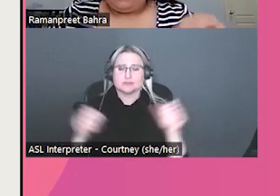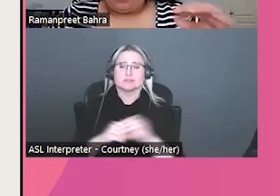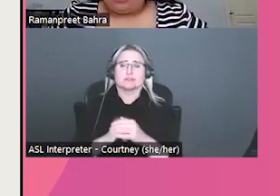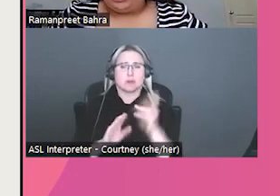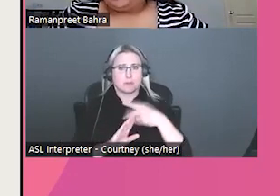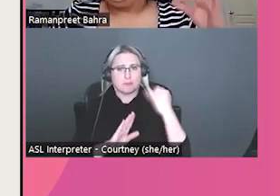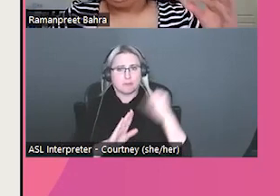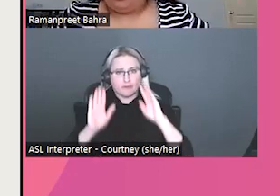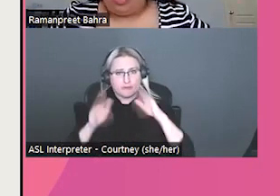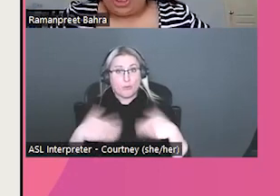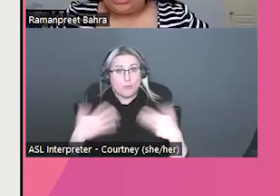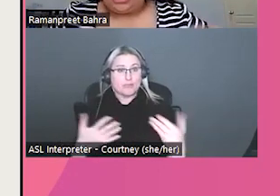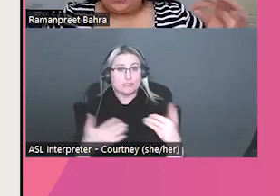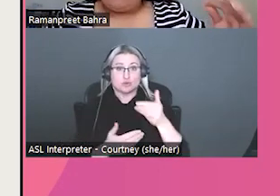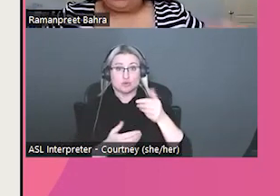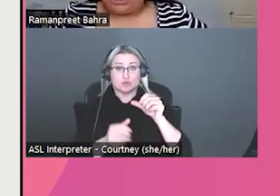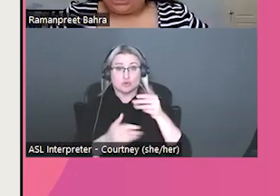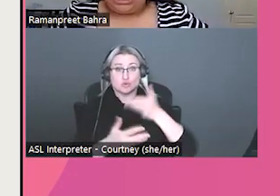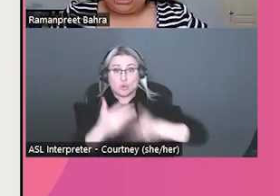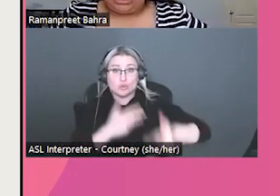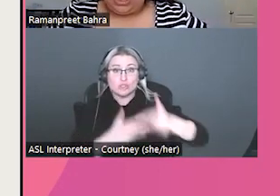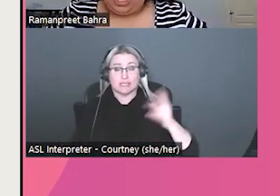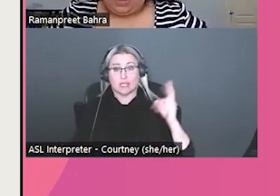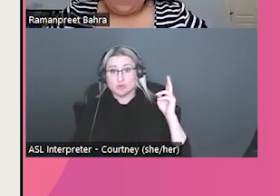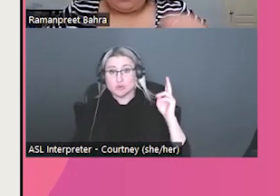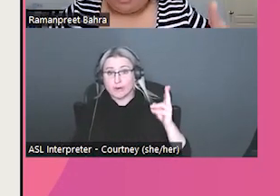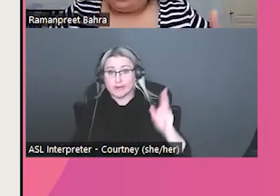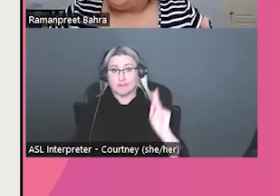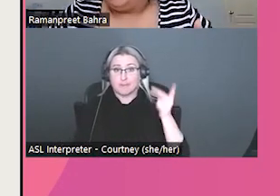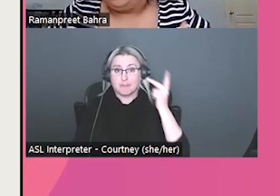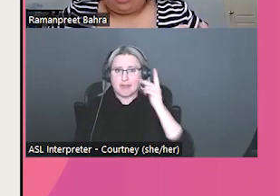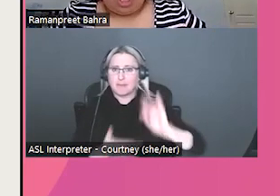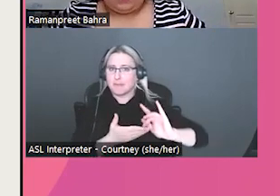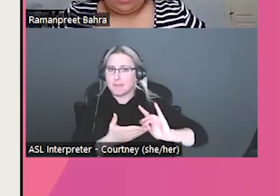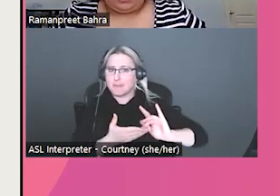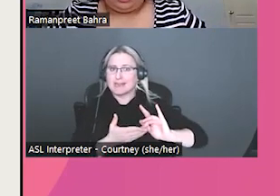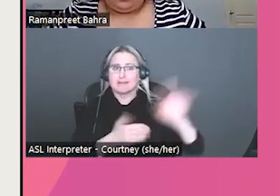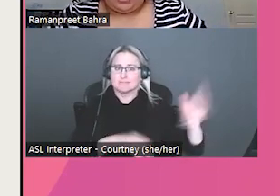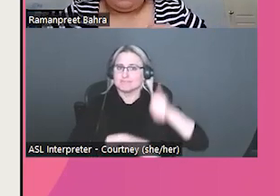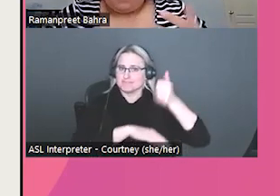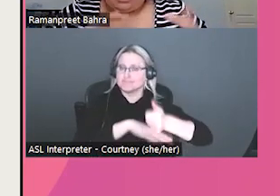sur la corpulence dans le projet de libération permettent de voir à quel point la corpulence est historiquement,